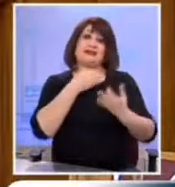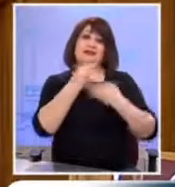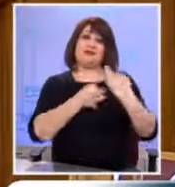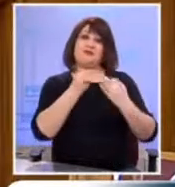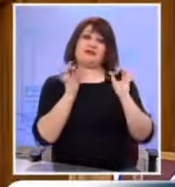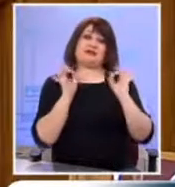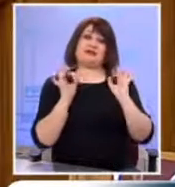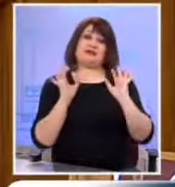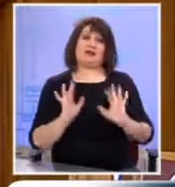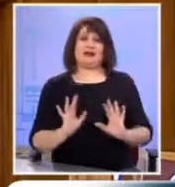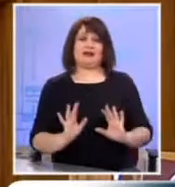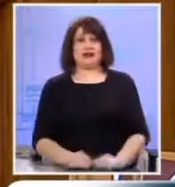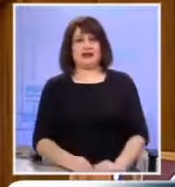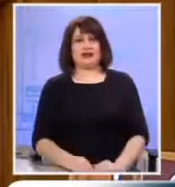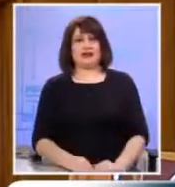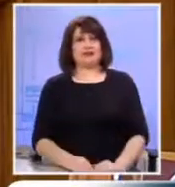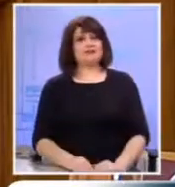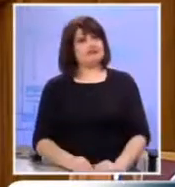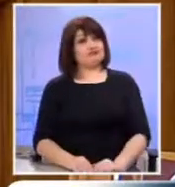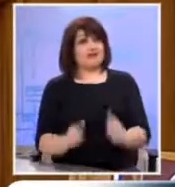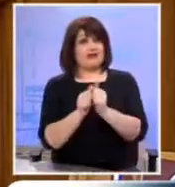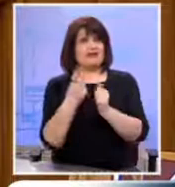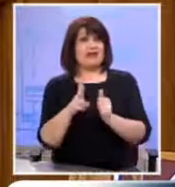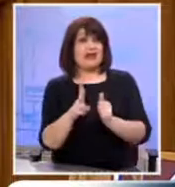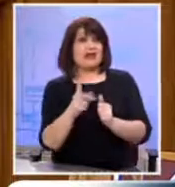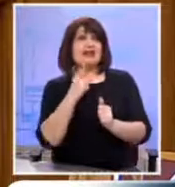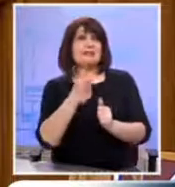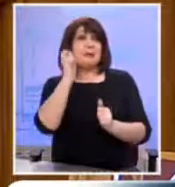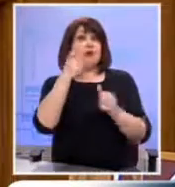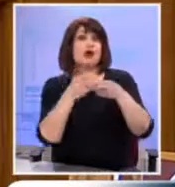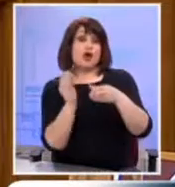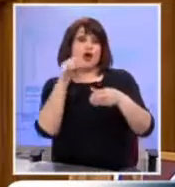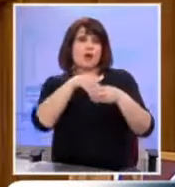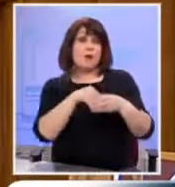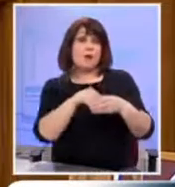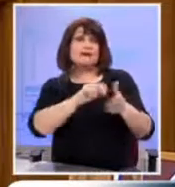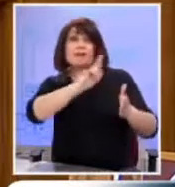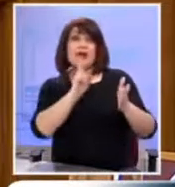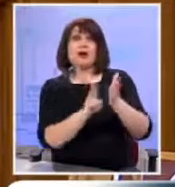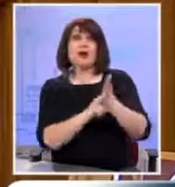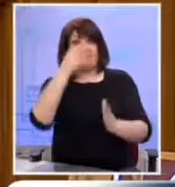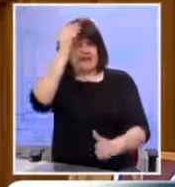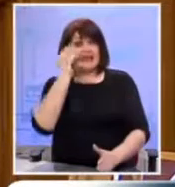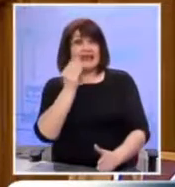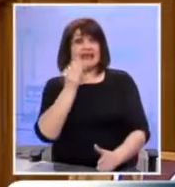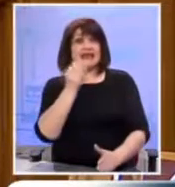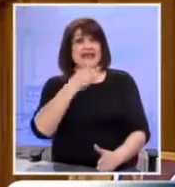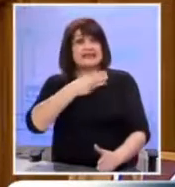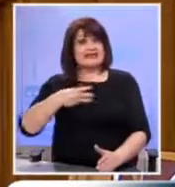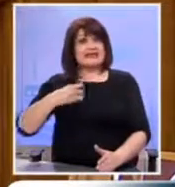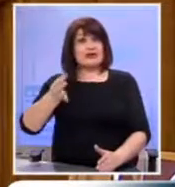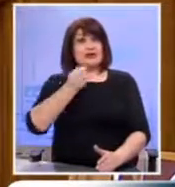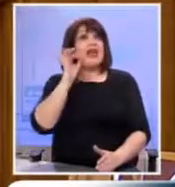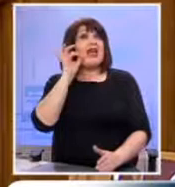τίποτε. Και τις κομματικές παρεμβάσεις κατήγγυλαν και τη λογοκρισία της ομιλίας Τσίπρα στη ΔΕΘ αποκάλυψαν και